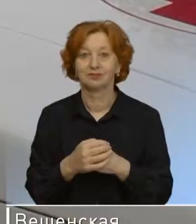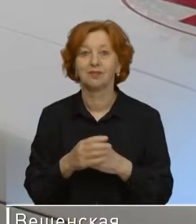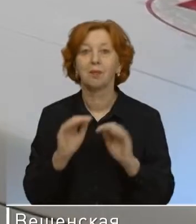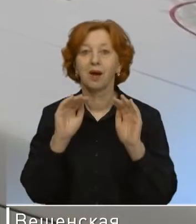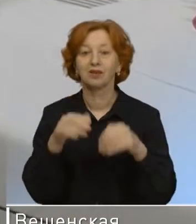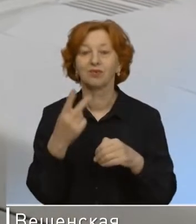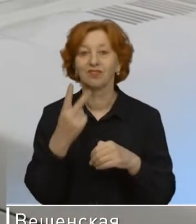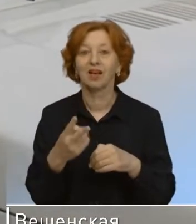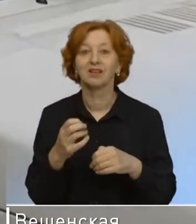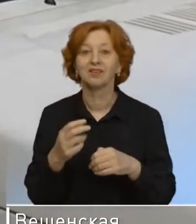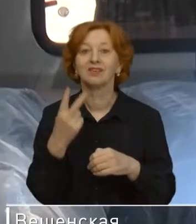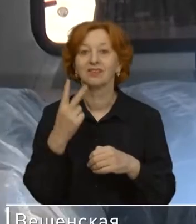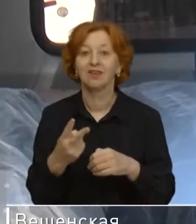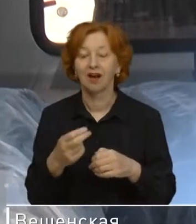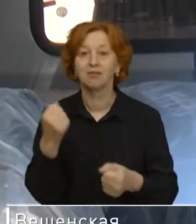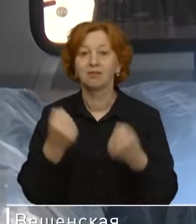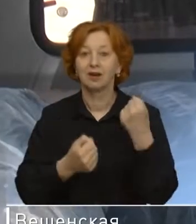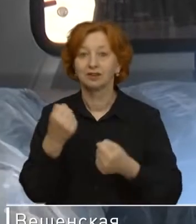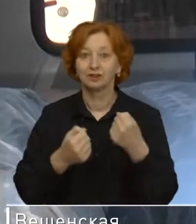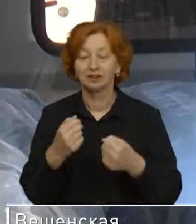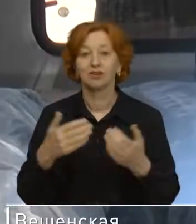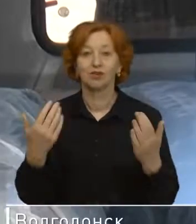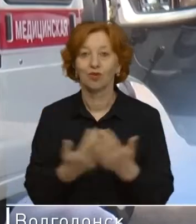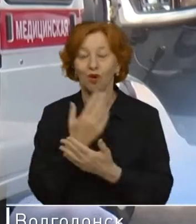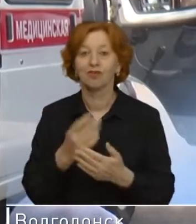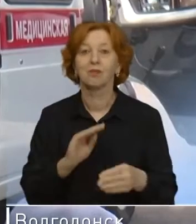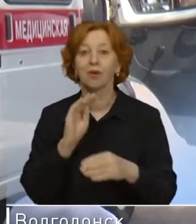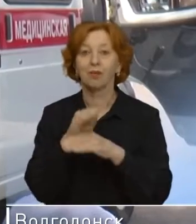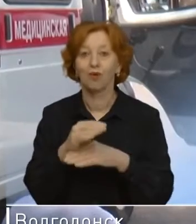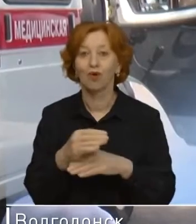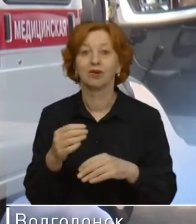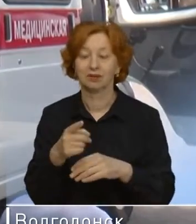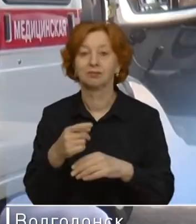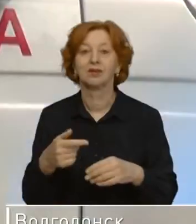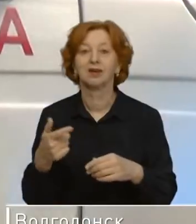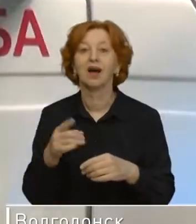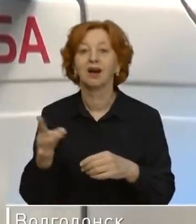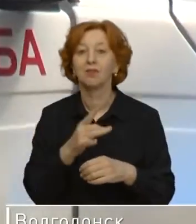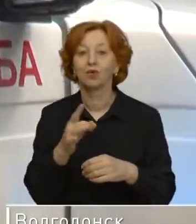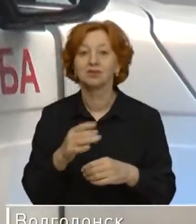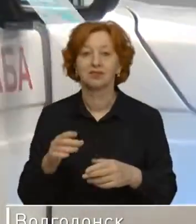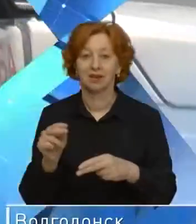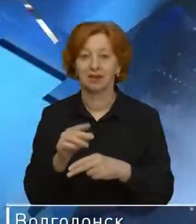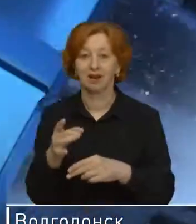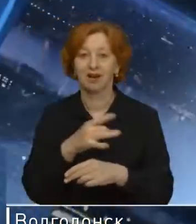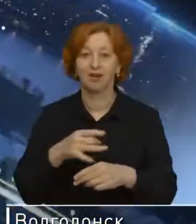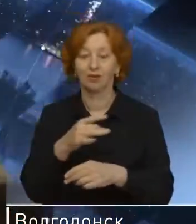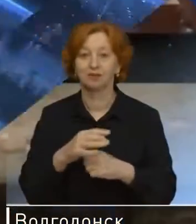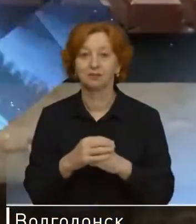Поступили две Нивы и два Соболя. Новые машины скорой помощи пополнили гараж неотложек Ремонтнинского района.